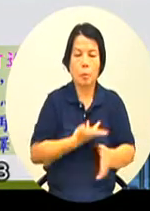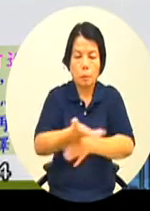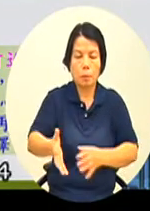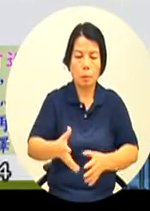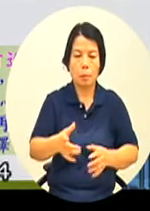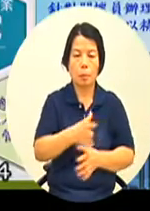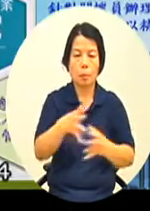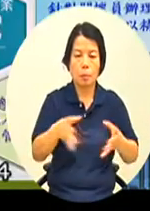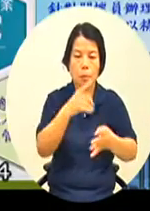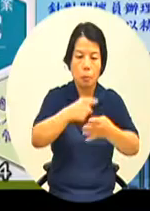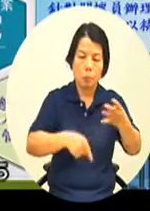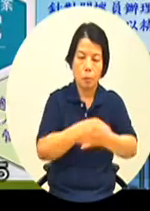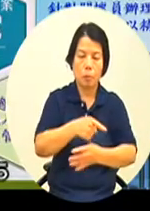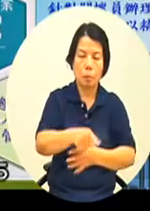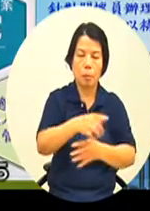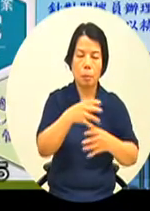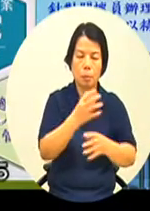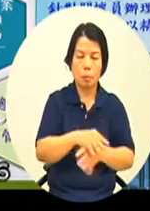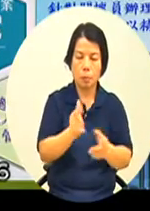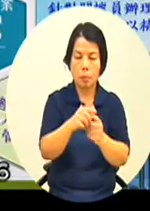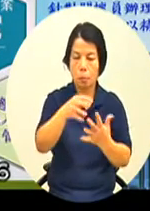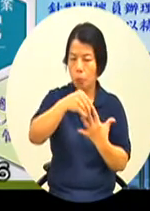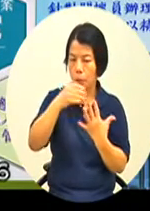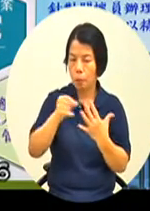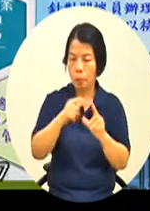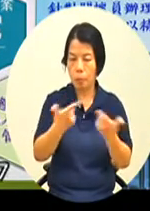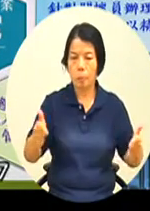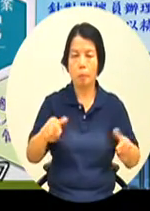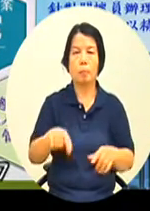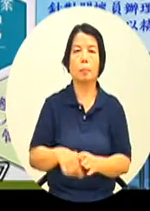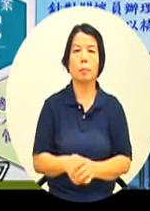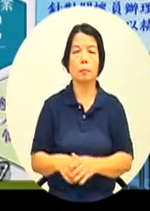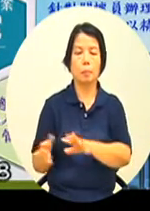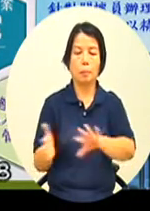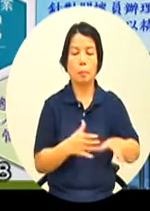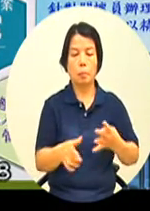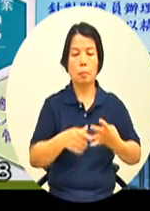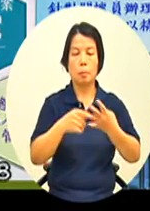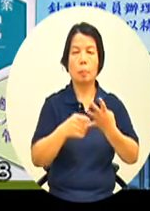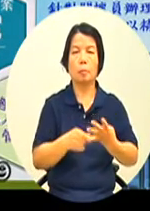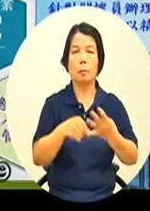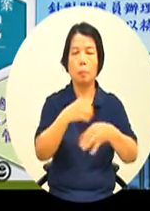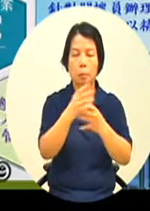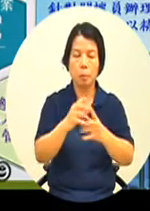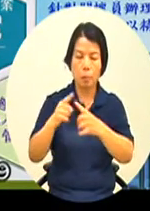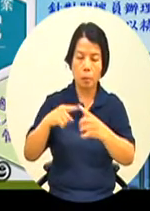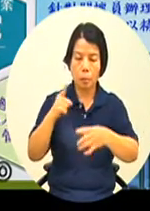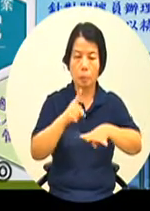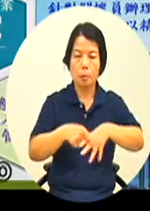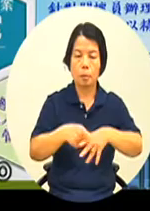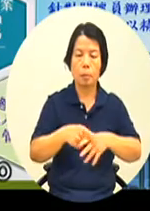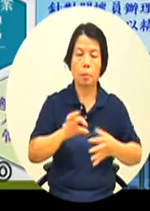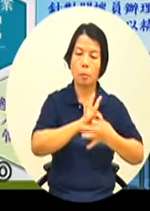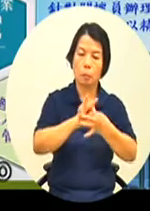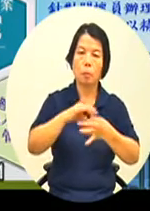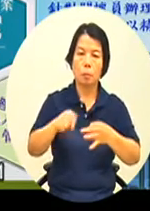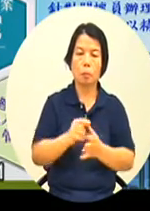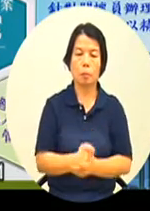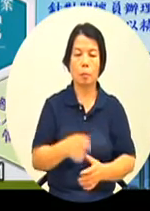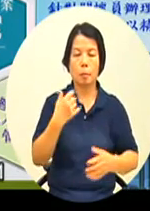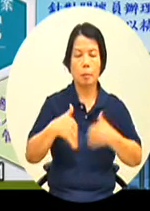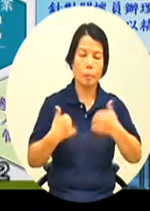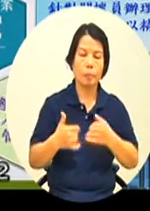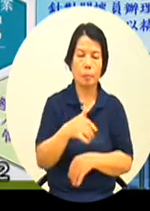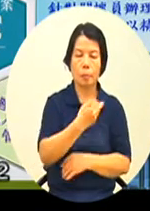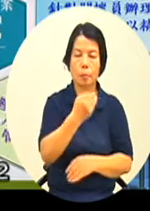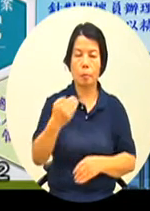样的选择。那在第四个，在足够人本关怀、健康乐活99部分，我们订